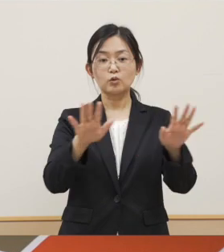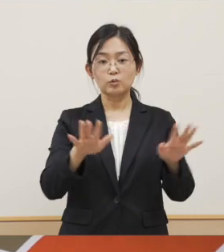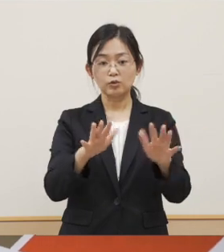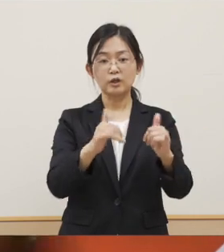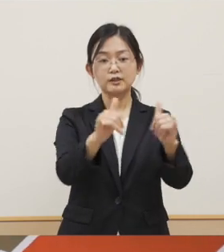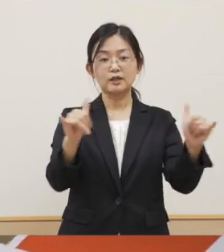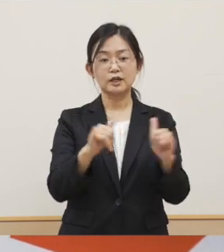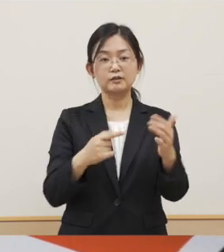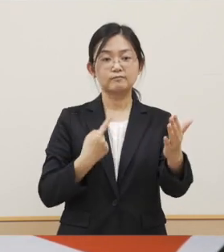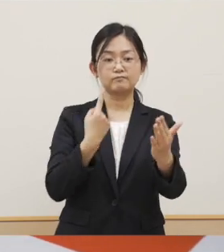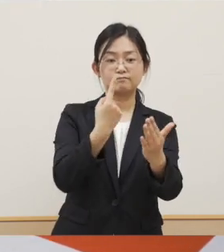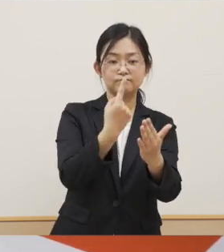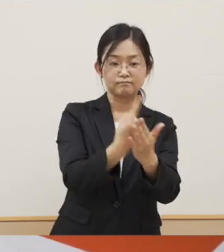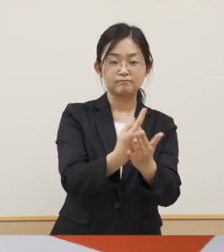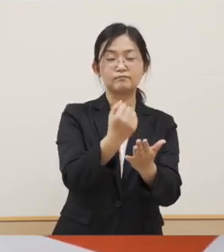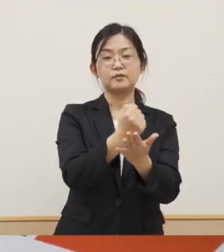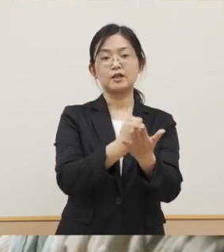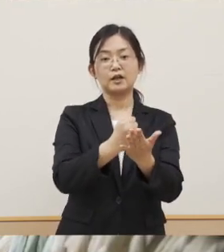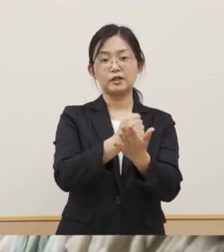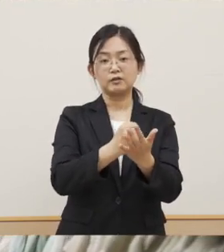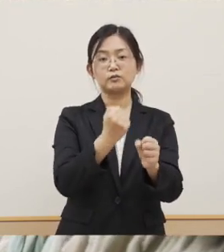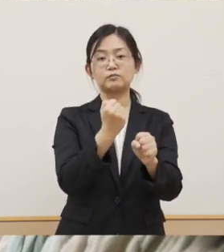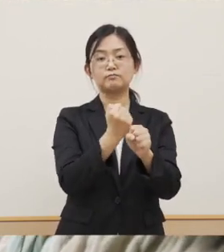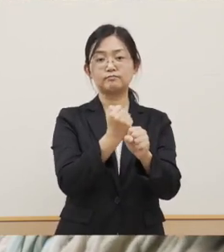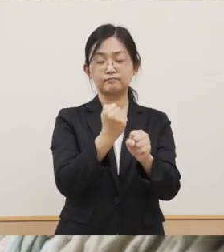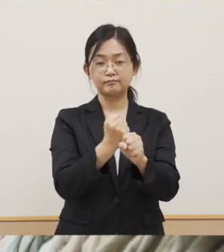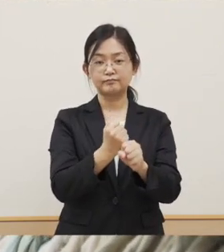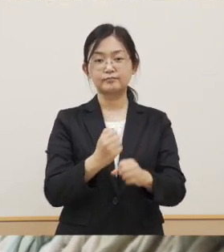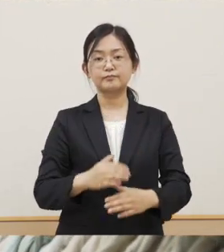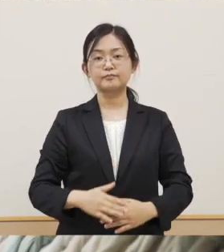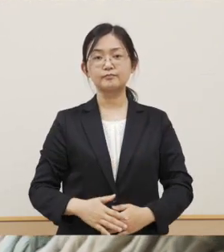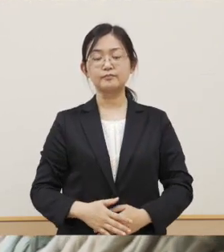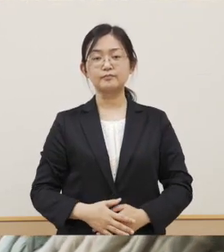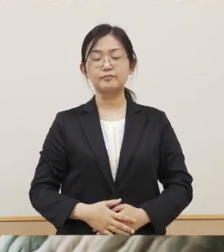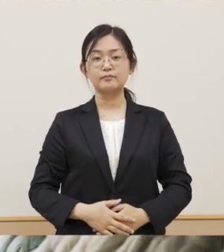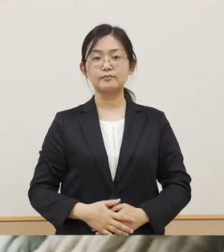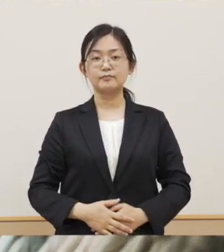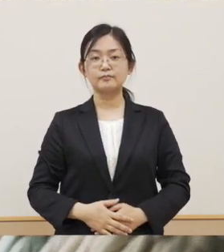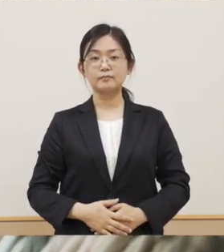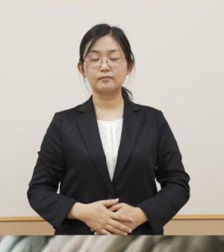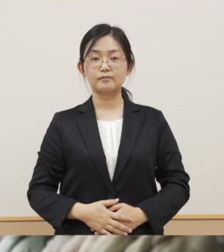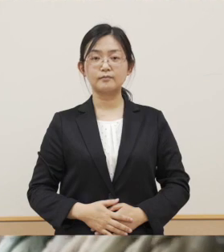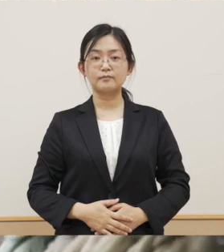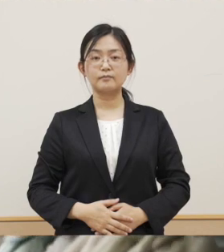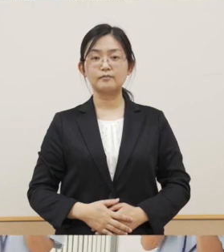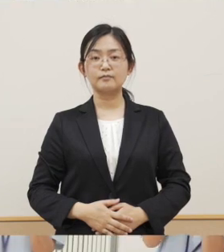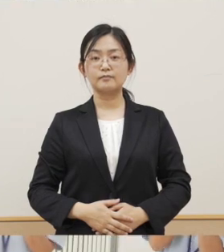社会に積極的に関わることができる機会を作ります。